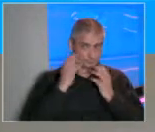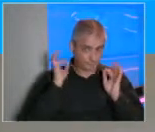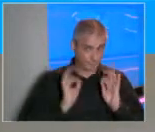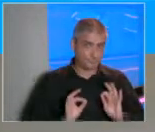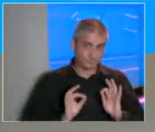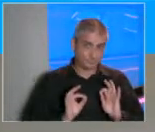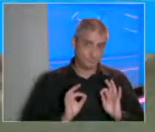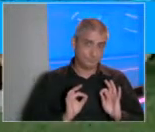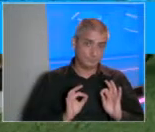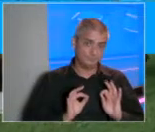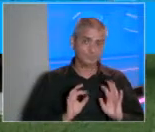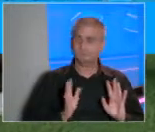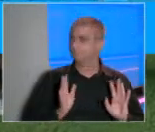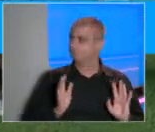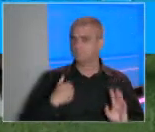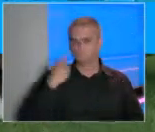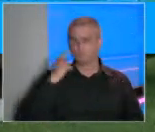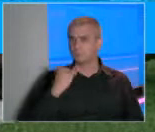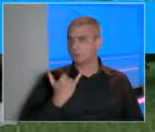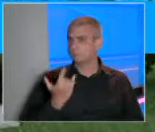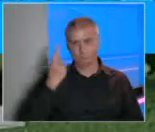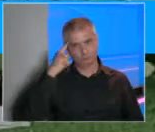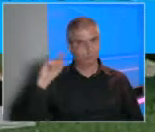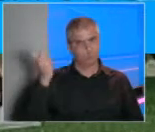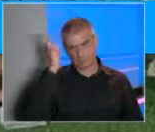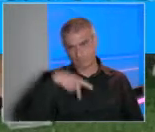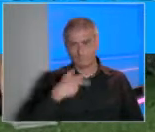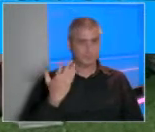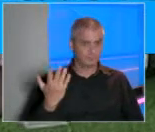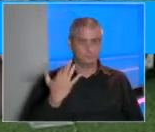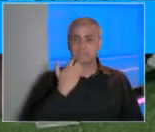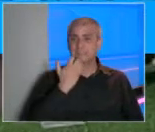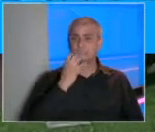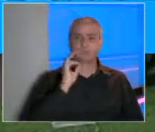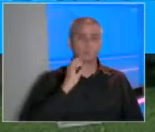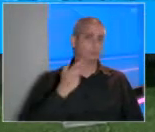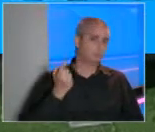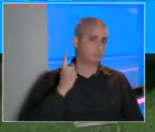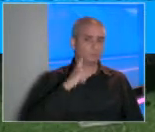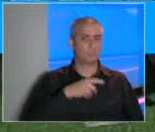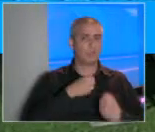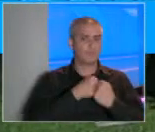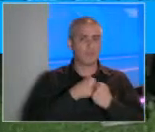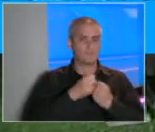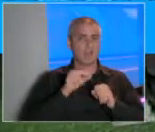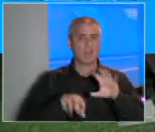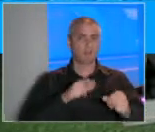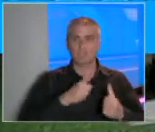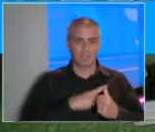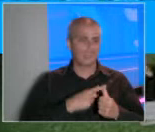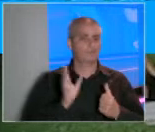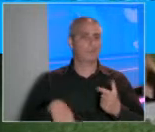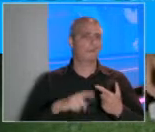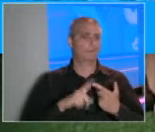הסוף? אני מראה שכן. אני חושב שכולם מבינים שמתי שהוא הסיפור הזה שנקרא המאבק על השטחים, על